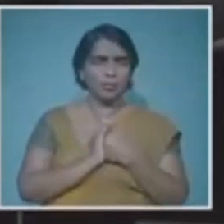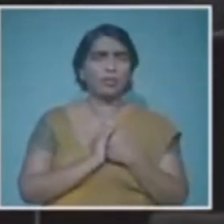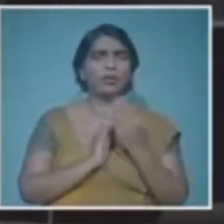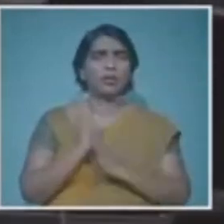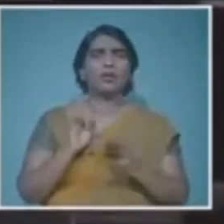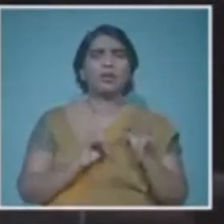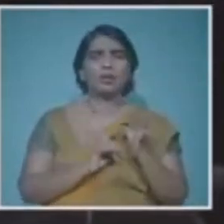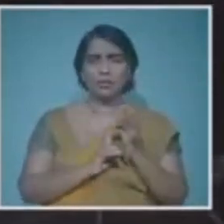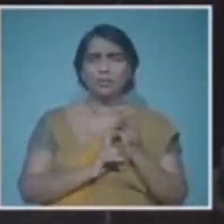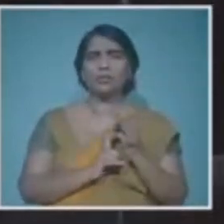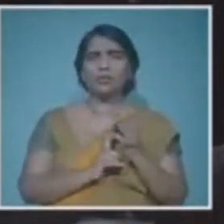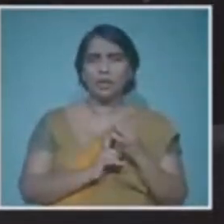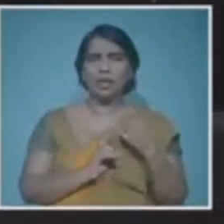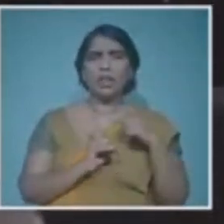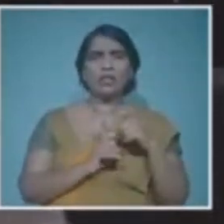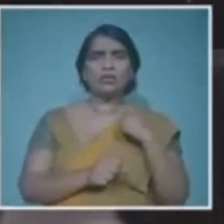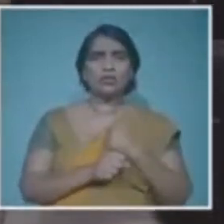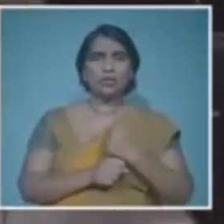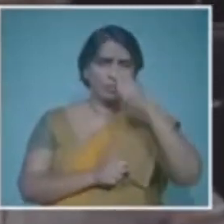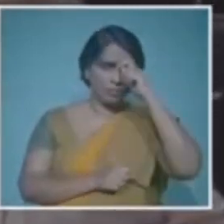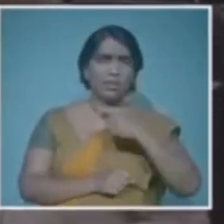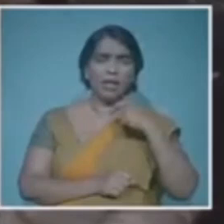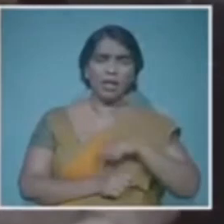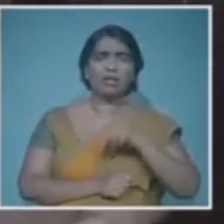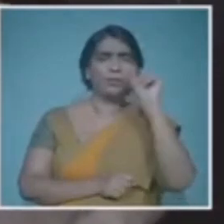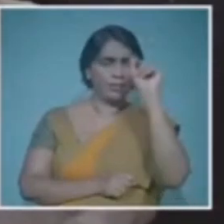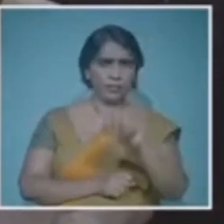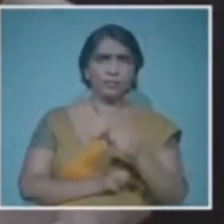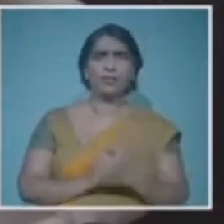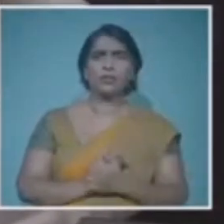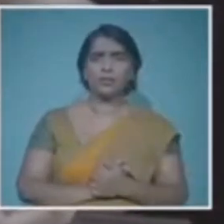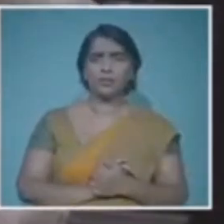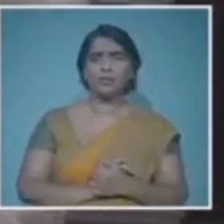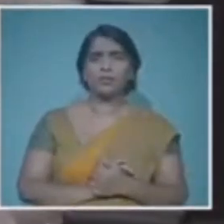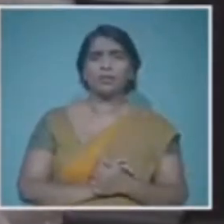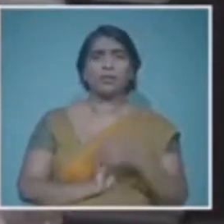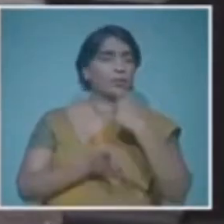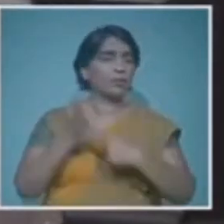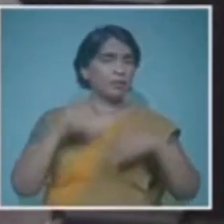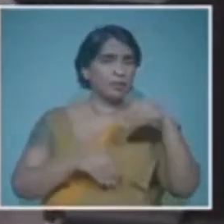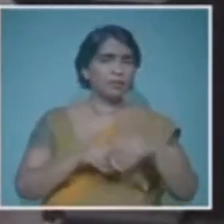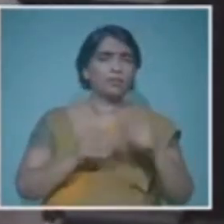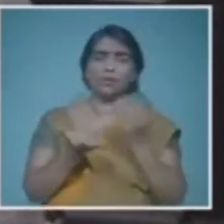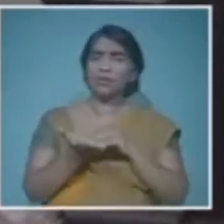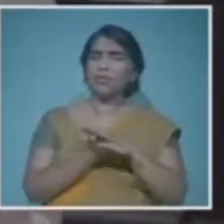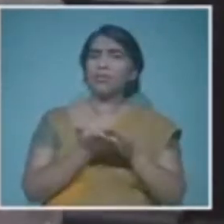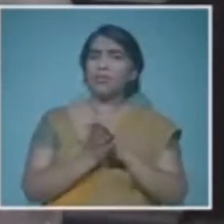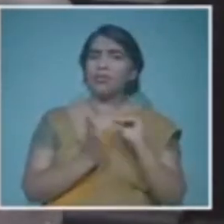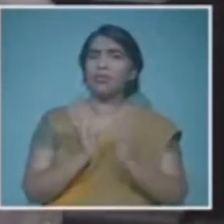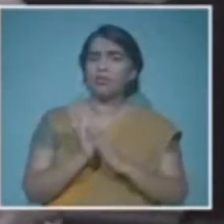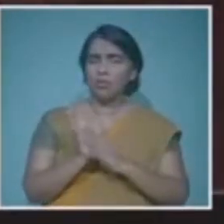මැතිතුමනි මං දිනේෂ් ගුණවතර මැතිතුමාට අද පරිවිඩයක් කරලා කිව්වා බබ එතුමාගේ මැතිවරණ ප්‍රතිසංස්කරණ කමිටුව ගැන කතා